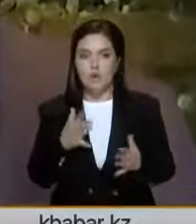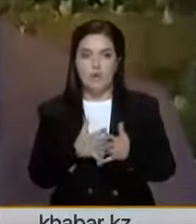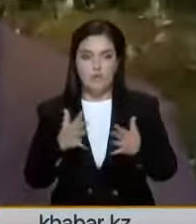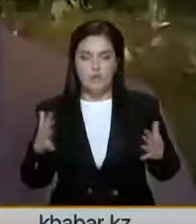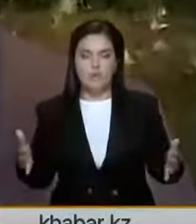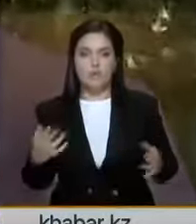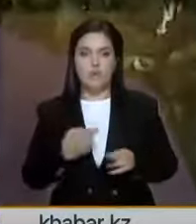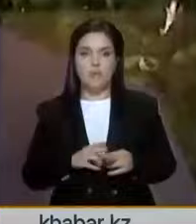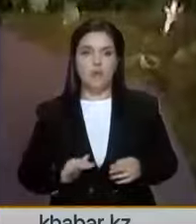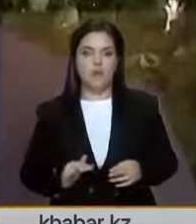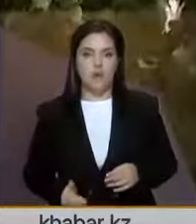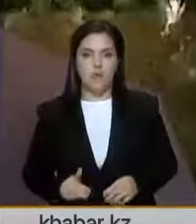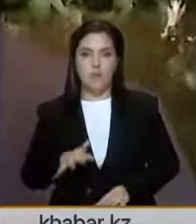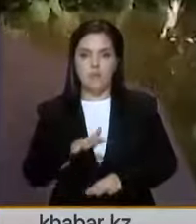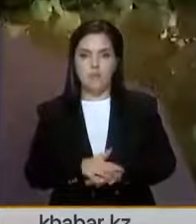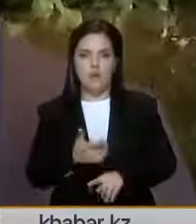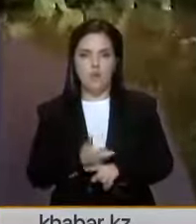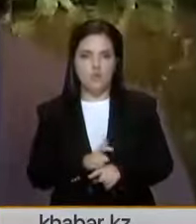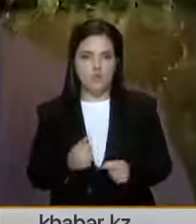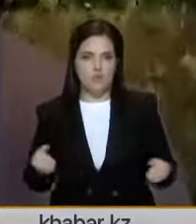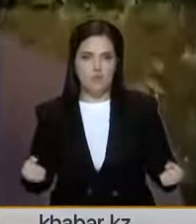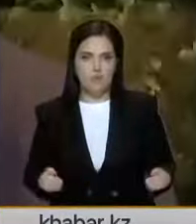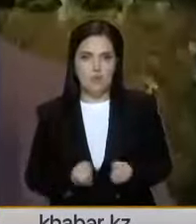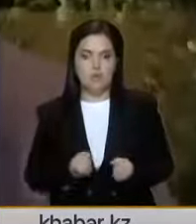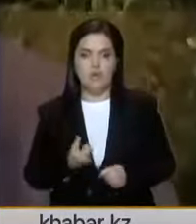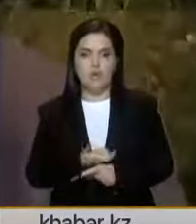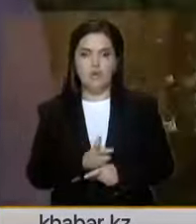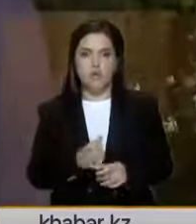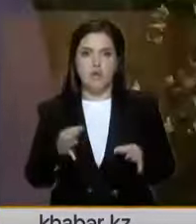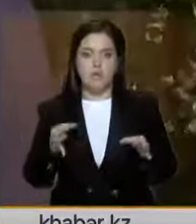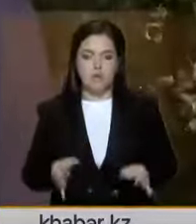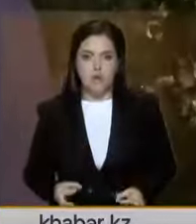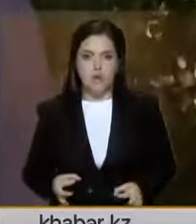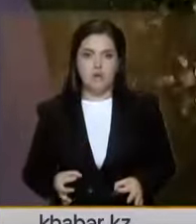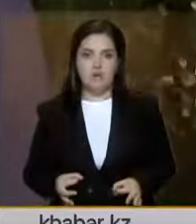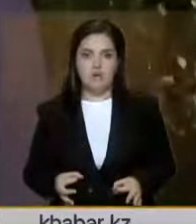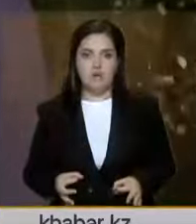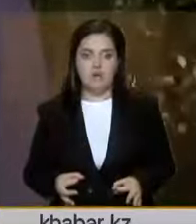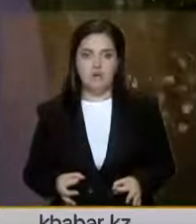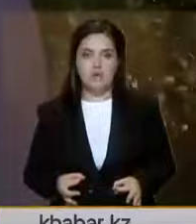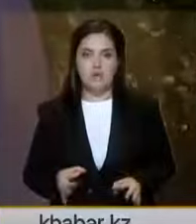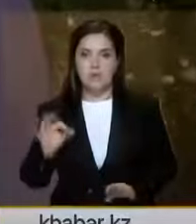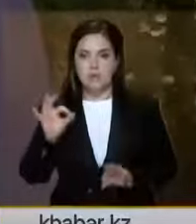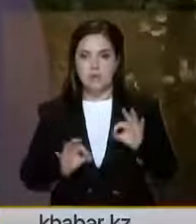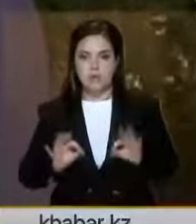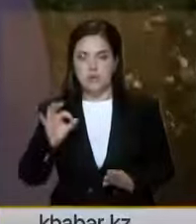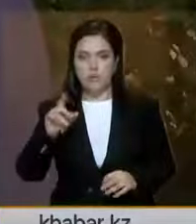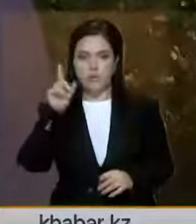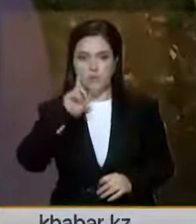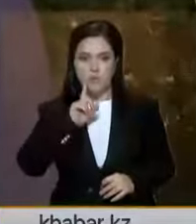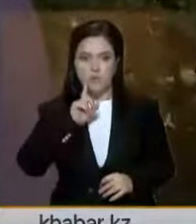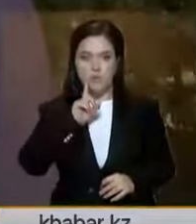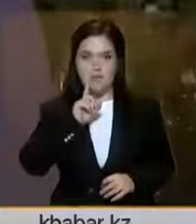вовлечь коммерческие банки, очень поддерживаем, очень даже правильно, я так думаю, доступная процентная ставка и